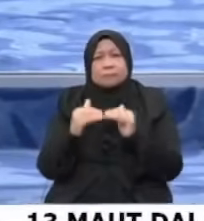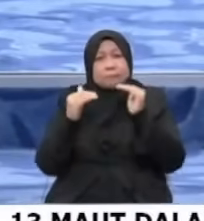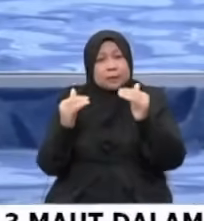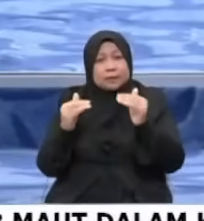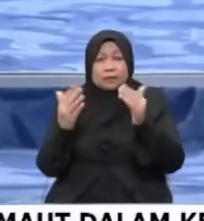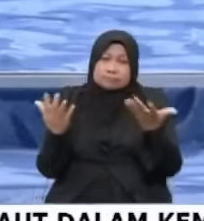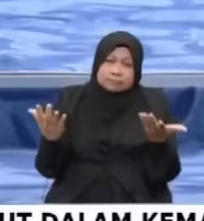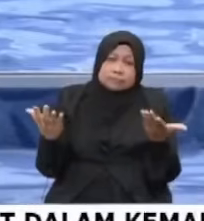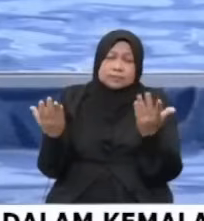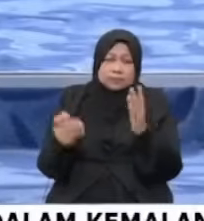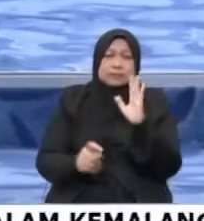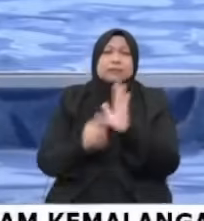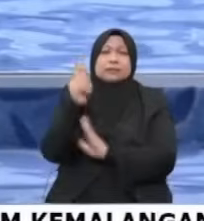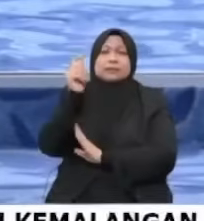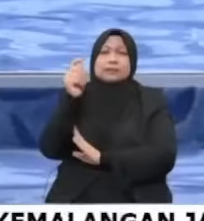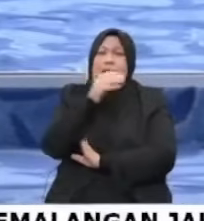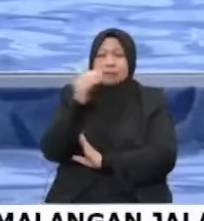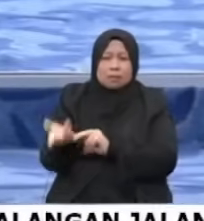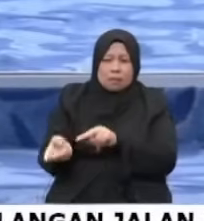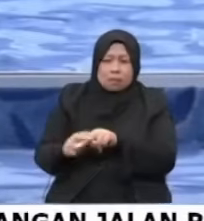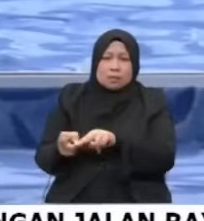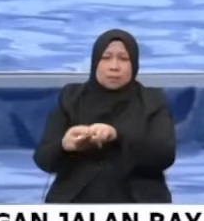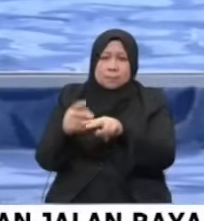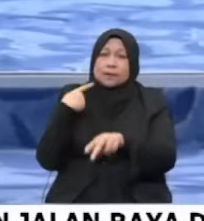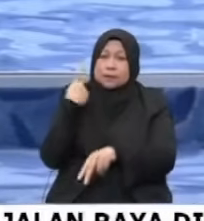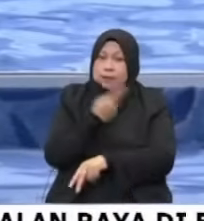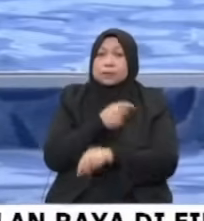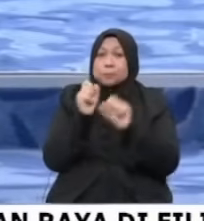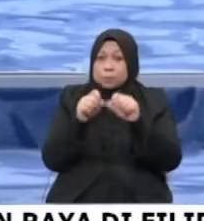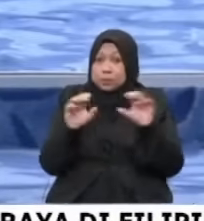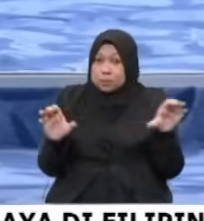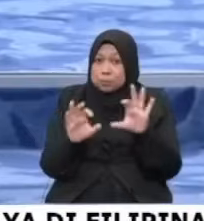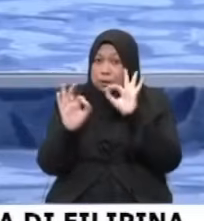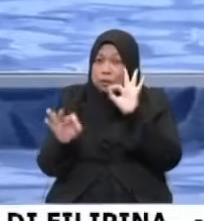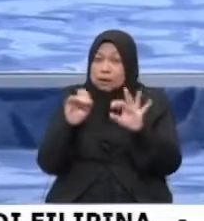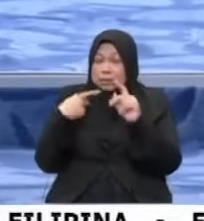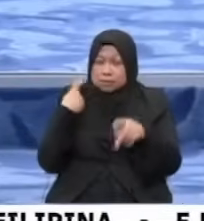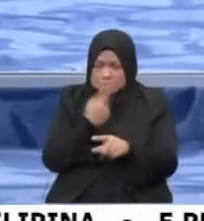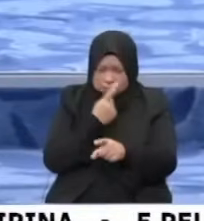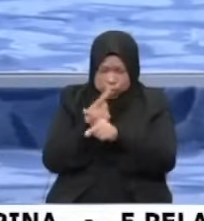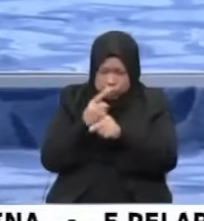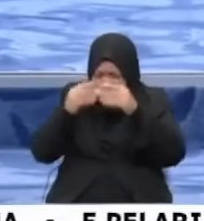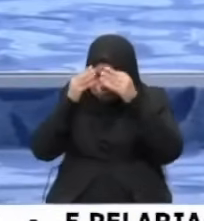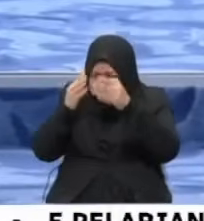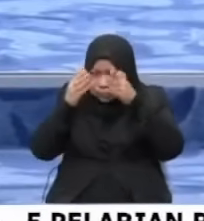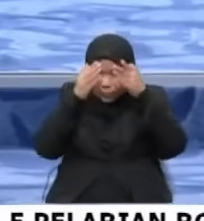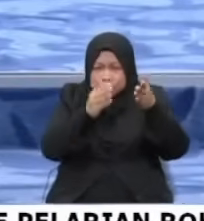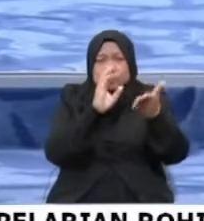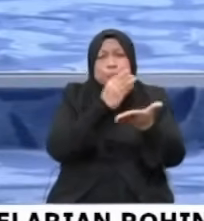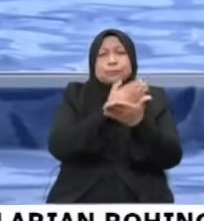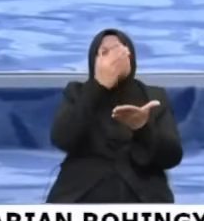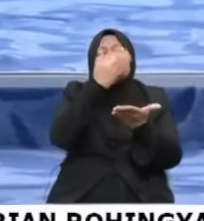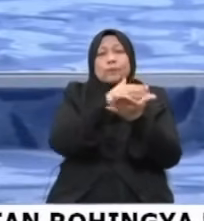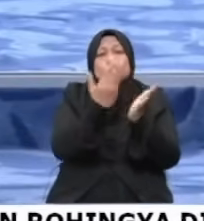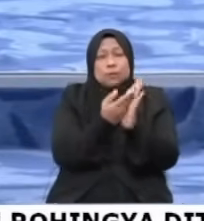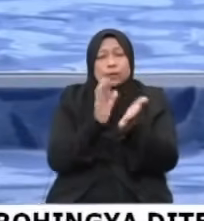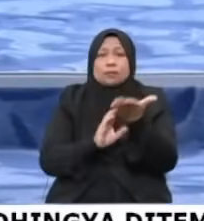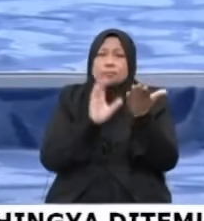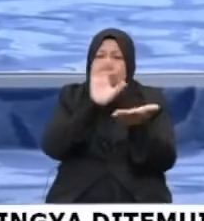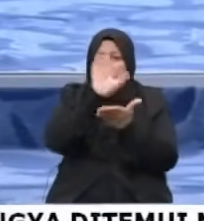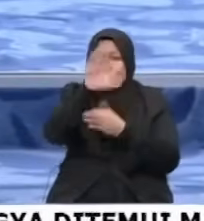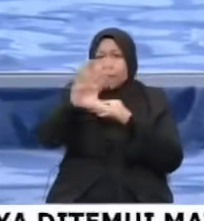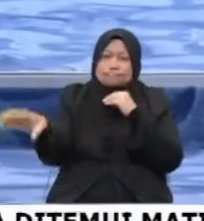yang tertinggi dan kita mampu lakukan kalau kita berikan tumpuan dan peruntukan tambahan